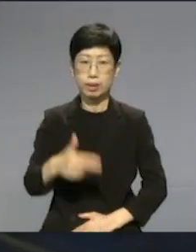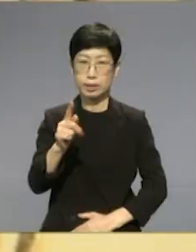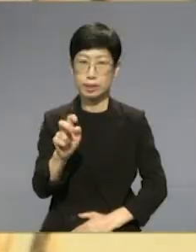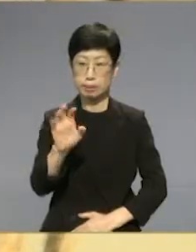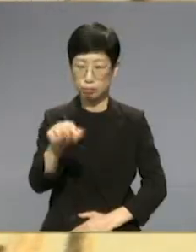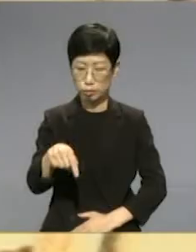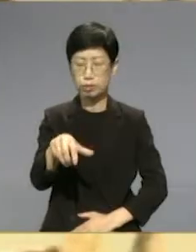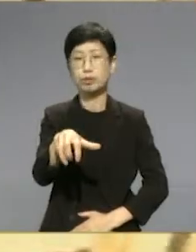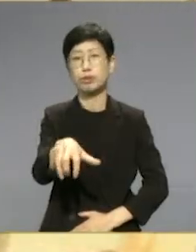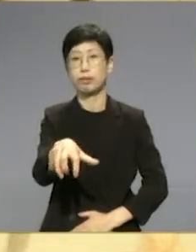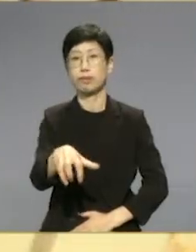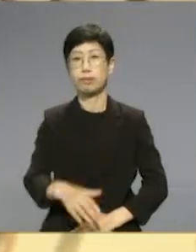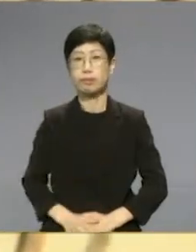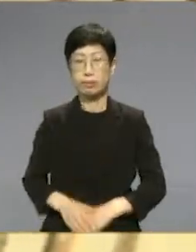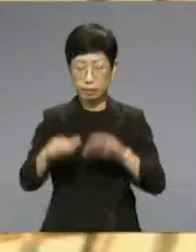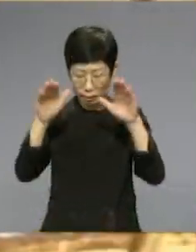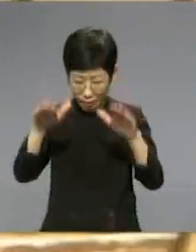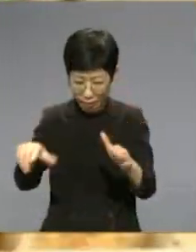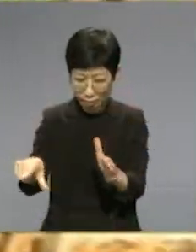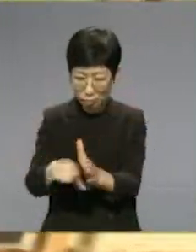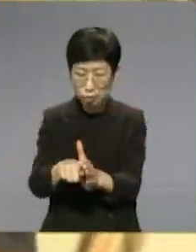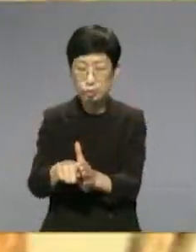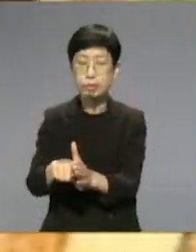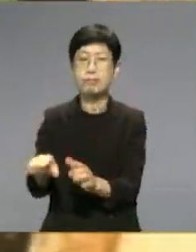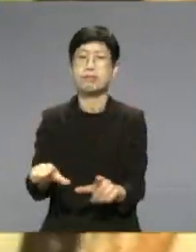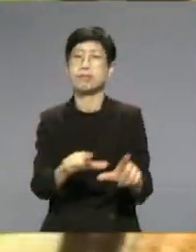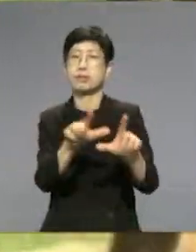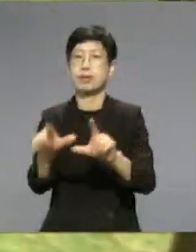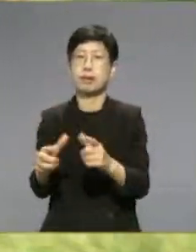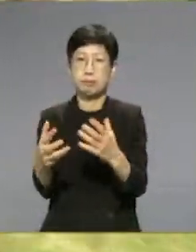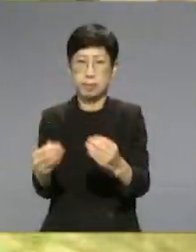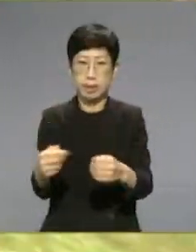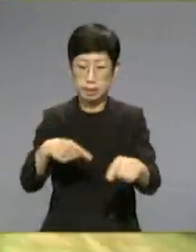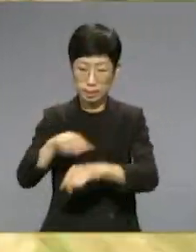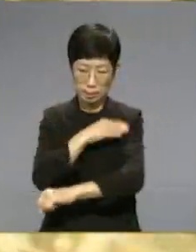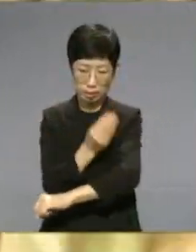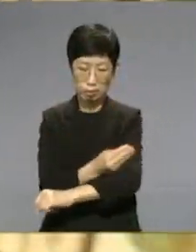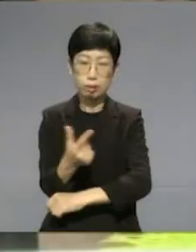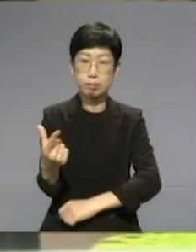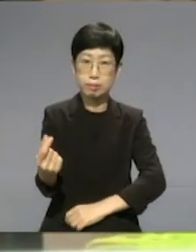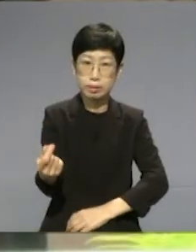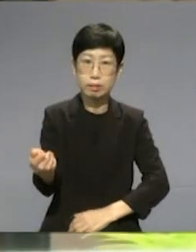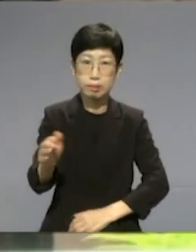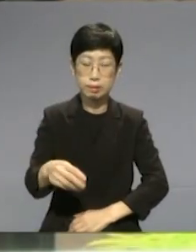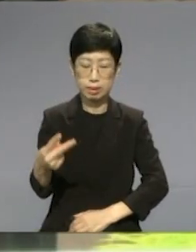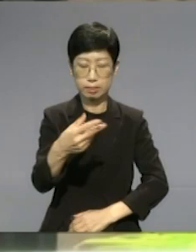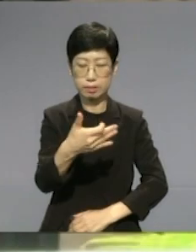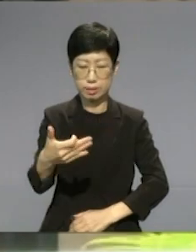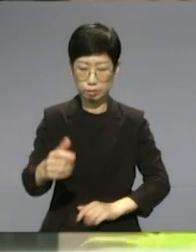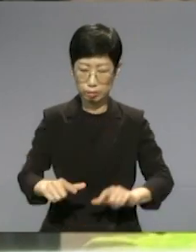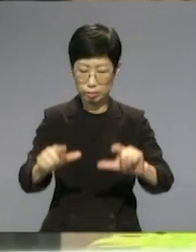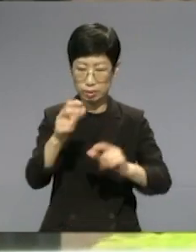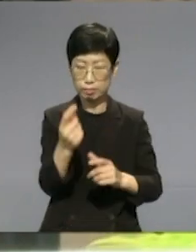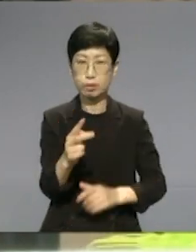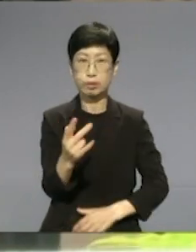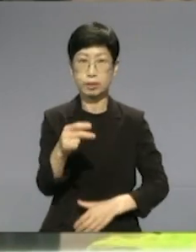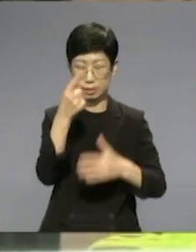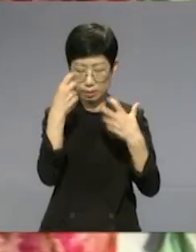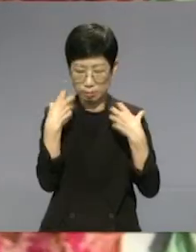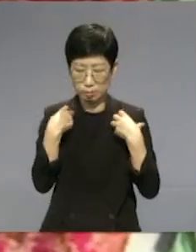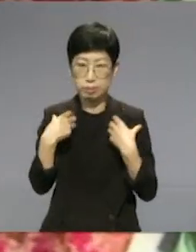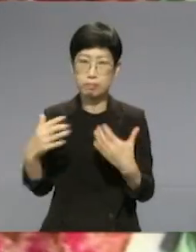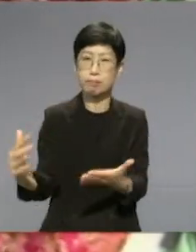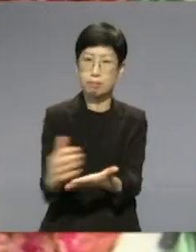카슈미르죠. 이곳은 이슬람교도가 많이 사는 곳으로 자치권을 갖고 있었는데, 2019년 모디 정부는